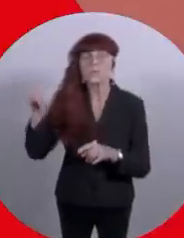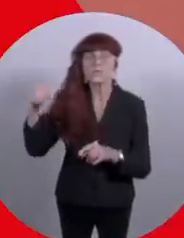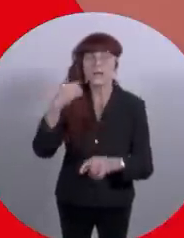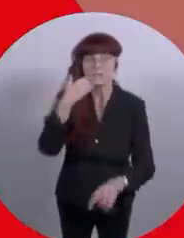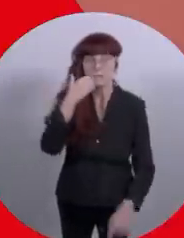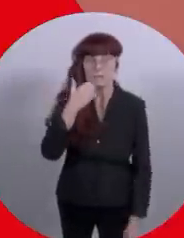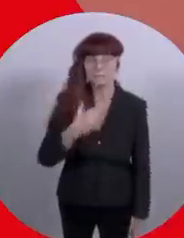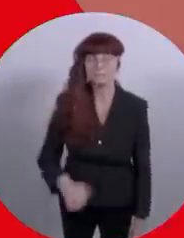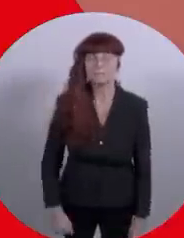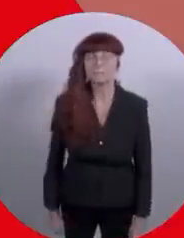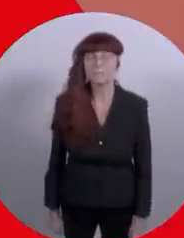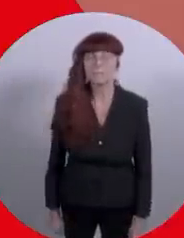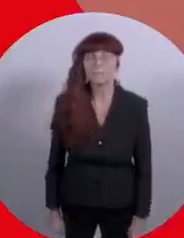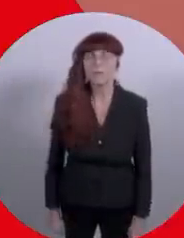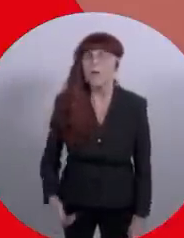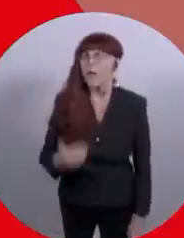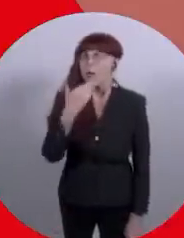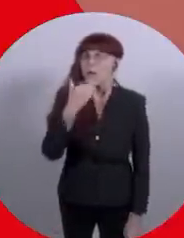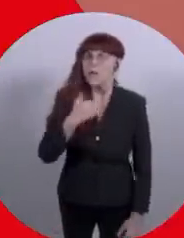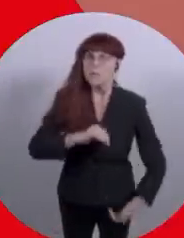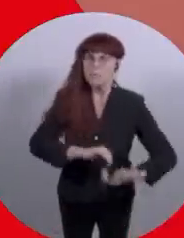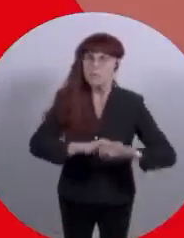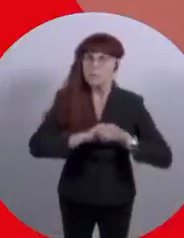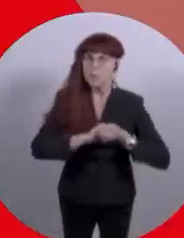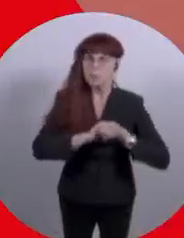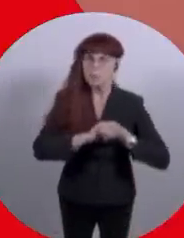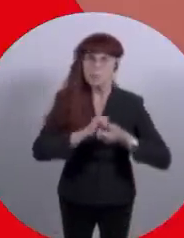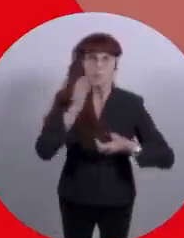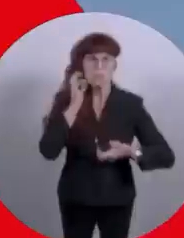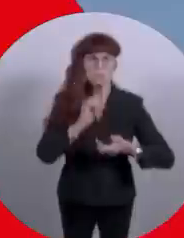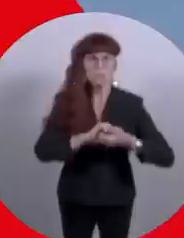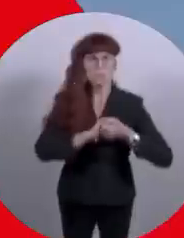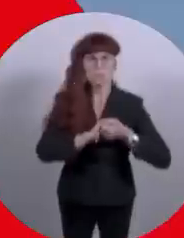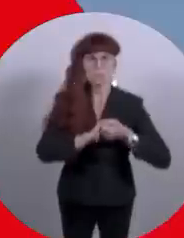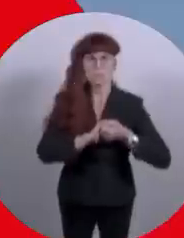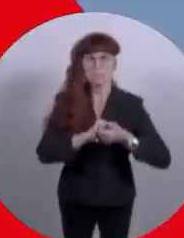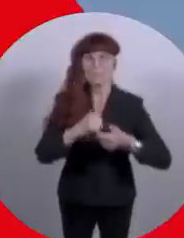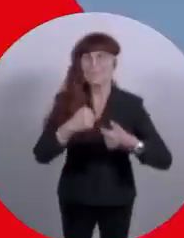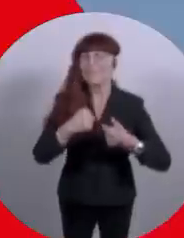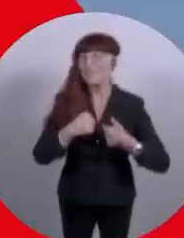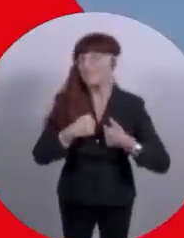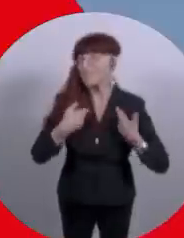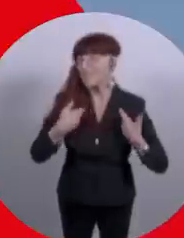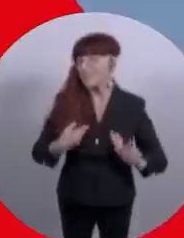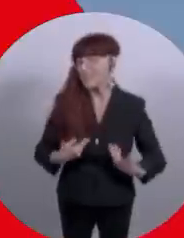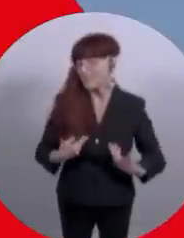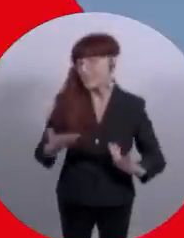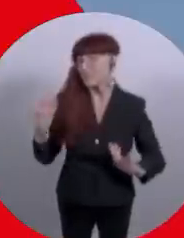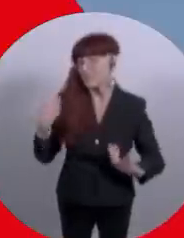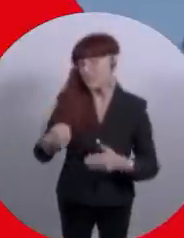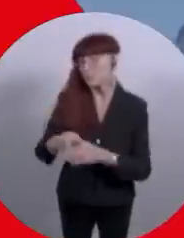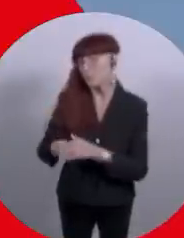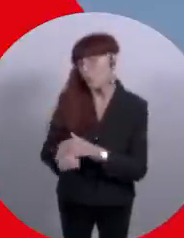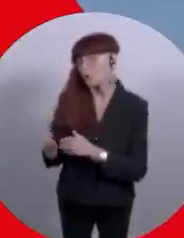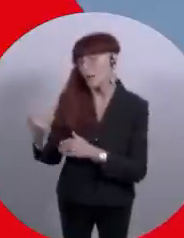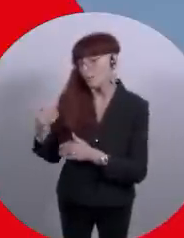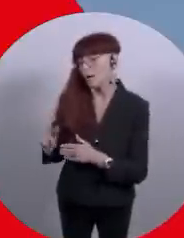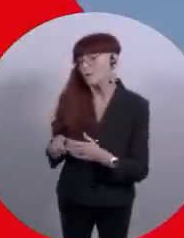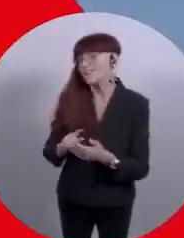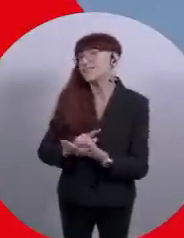ja liebe Genossinnen liebe Genossen ich bin praktisch ein Kind da Ära Kreisky